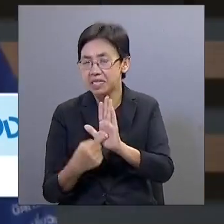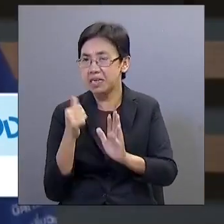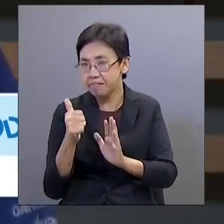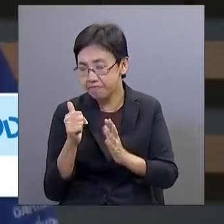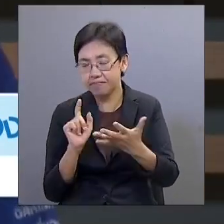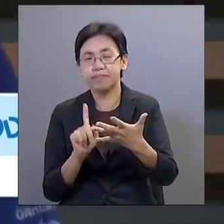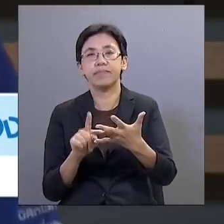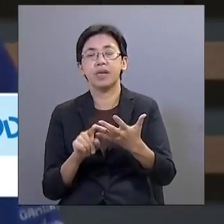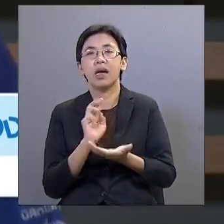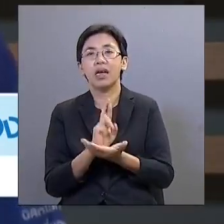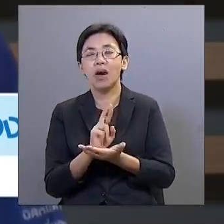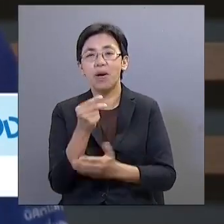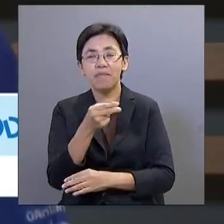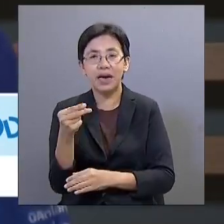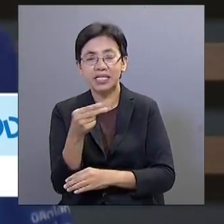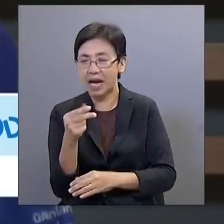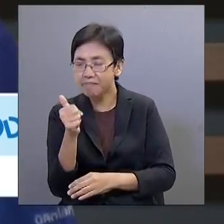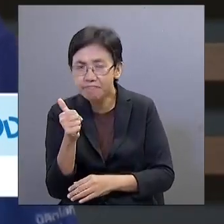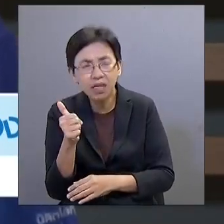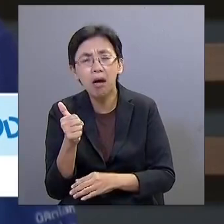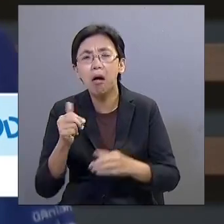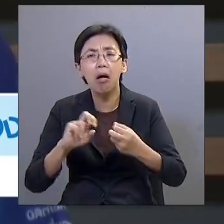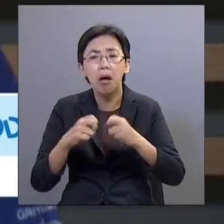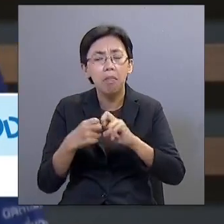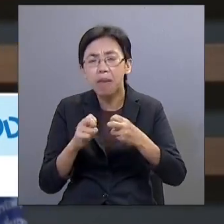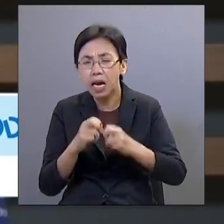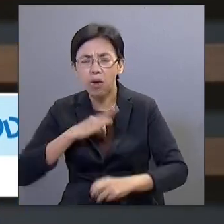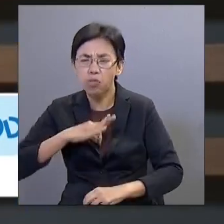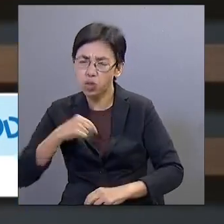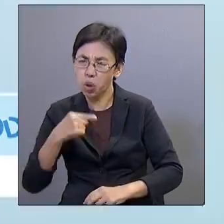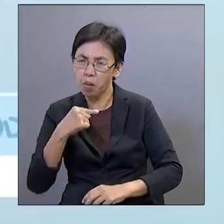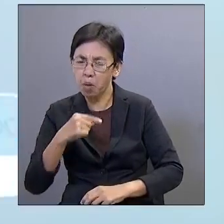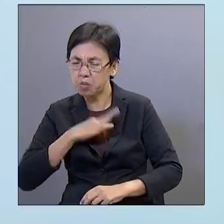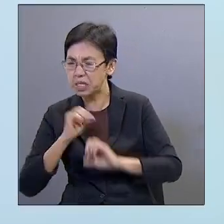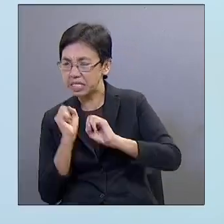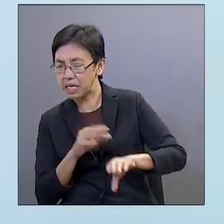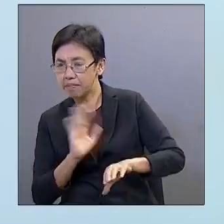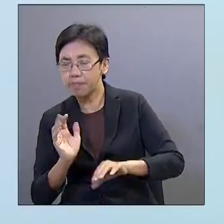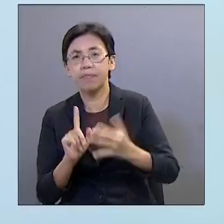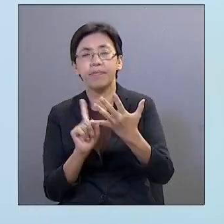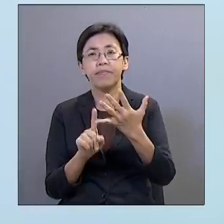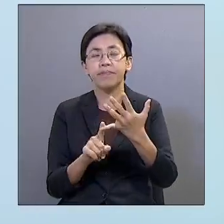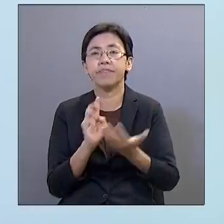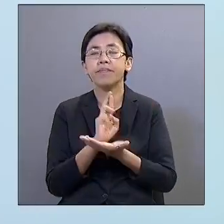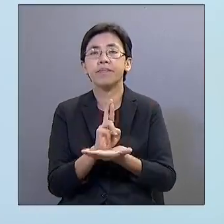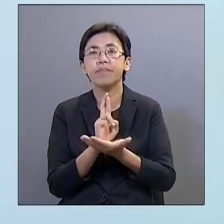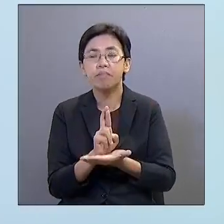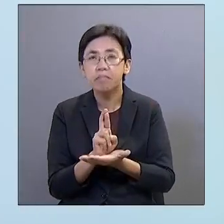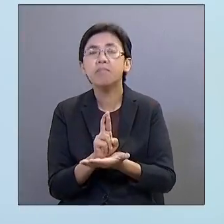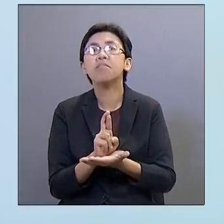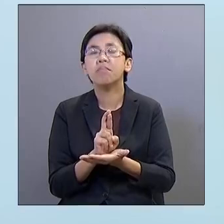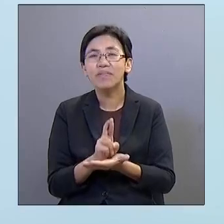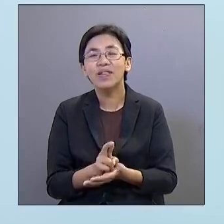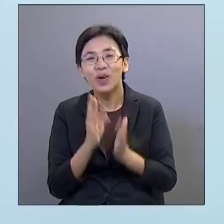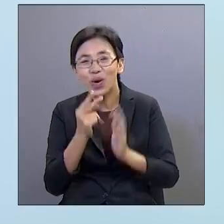ยี่ยมรางวัลการใช้ภาษาที่สร้างสรรค์ไม่ก่อให้เกิดการสร้างอคติและความเกลียดชังและอีกหนึ่งรางวัลก็คือรางวัลที่เนื้อหาสร้างร